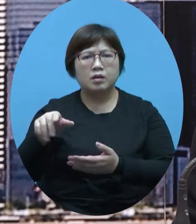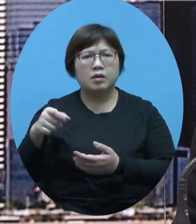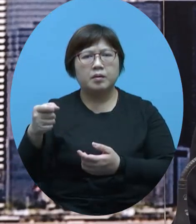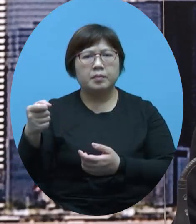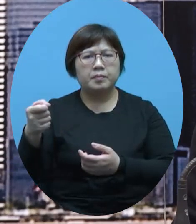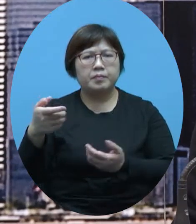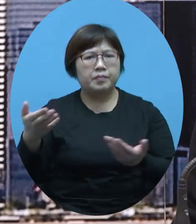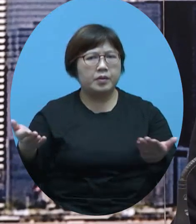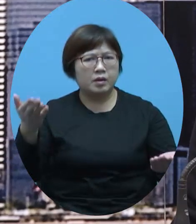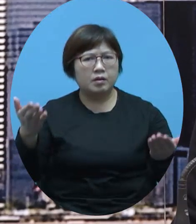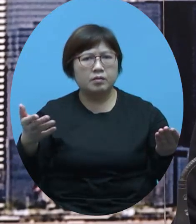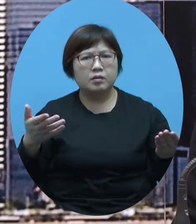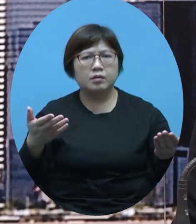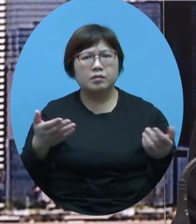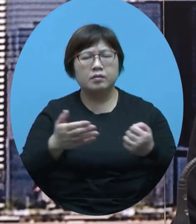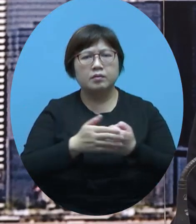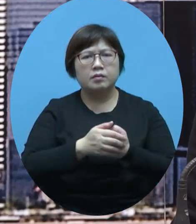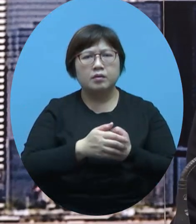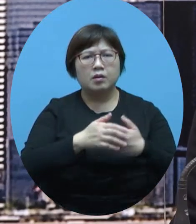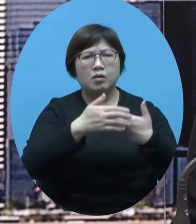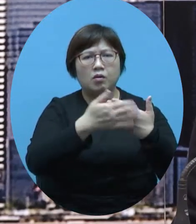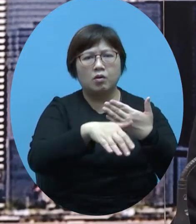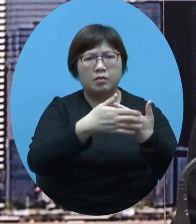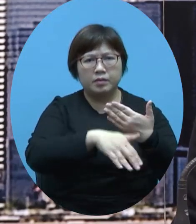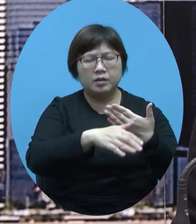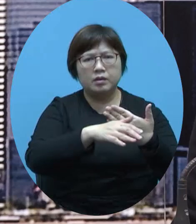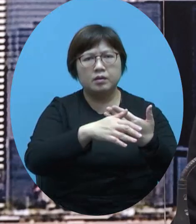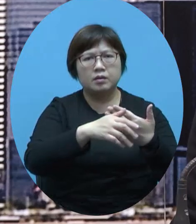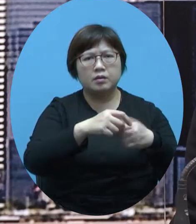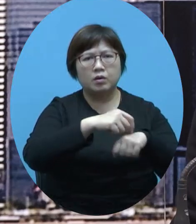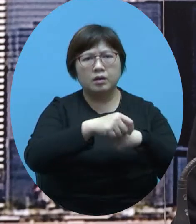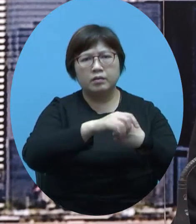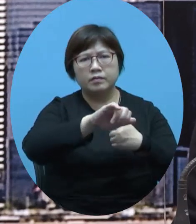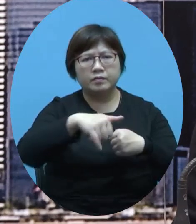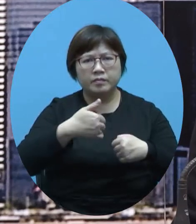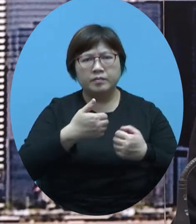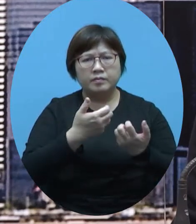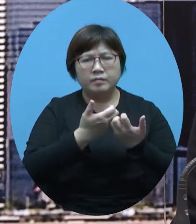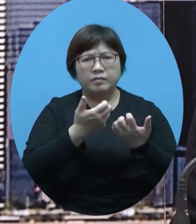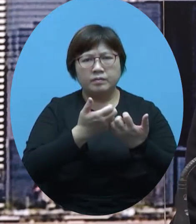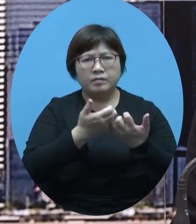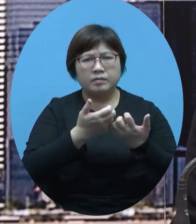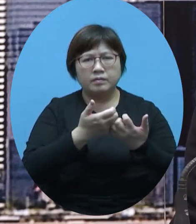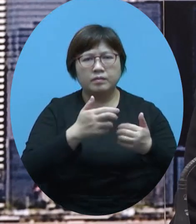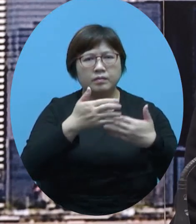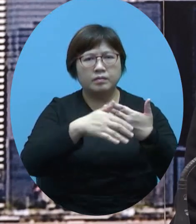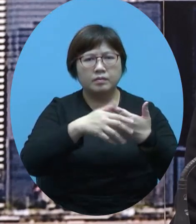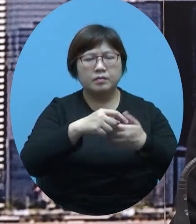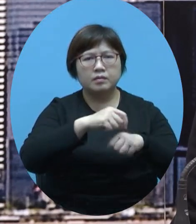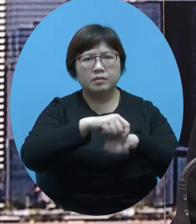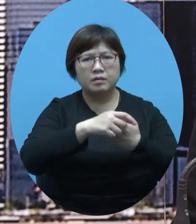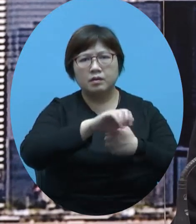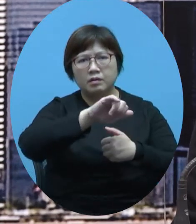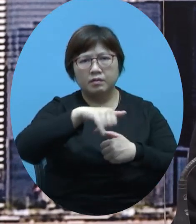現在在海外回來的人士累計來說呢就如果是在海外回來的人士